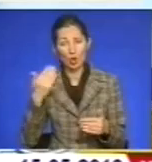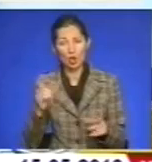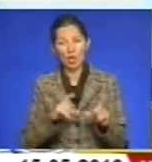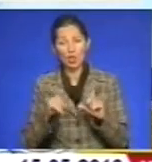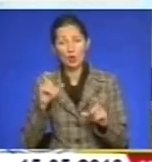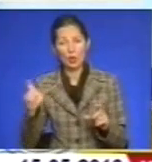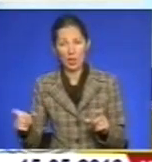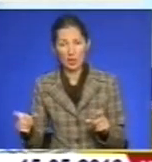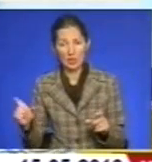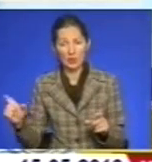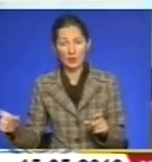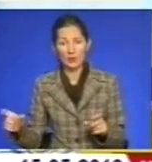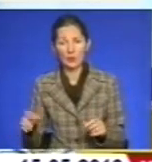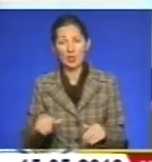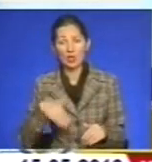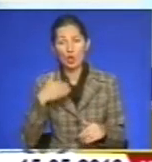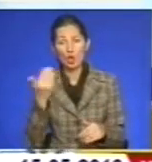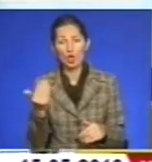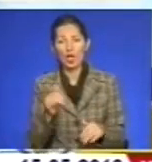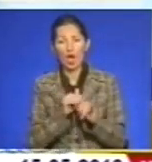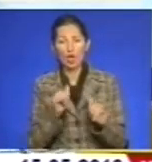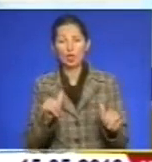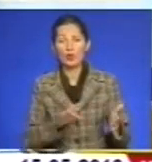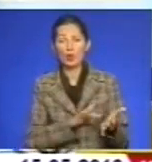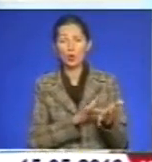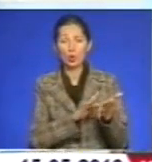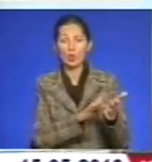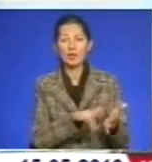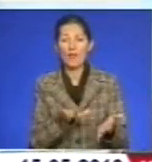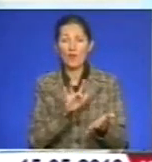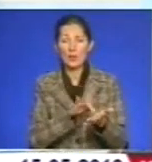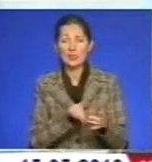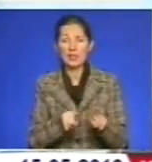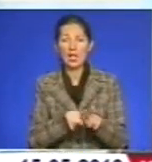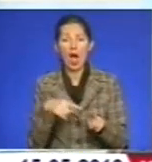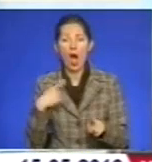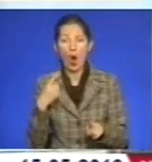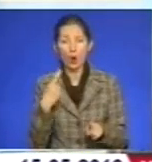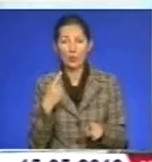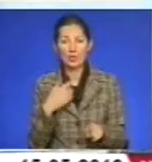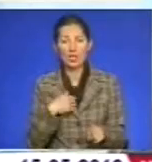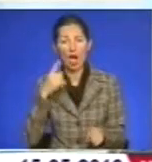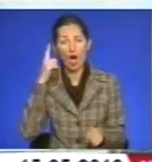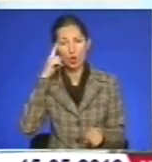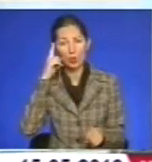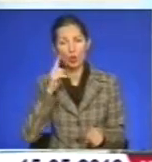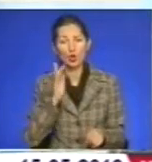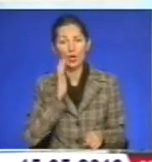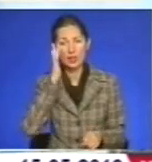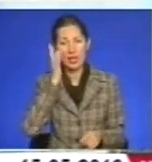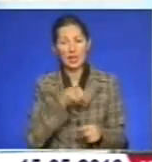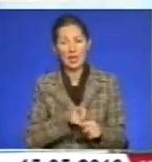сторони розвитку туризму в місті і в області. Я думаю, що ідеї,